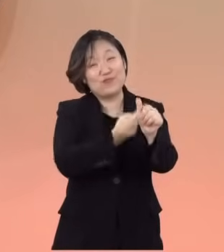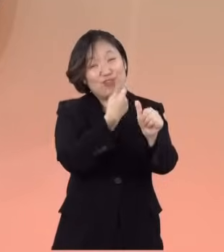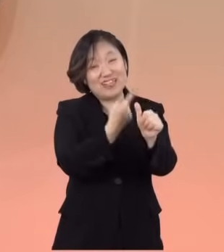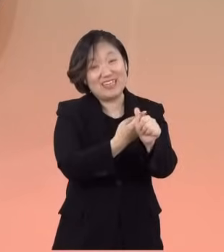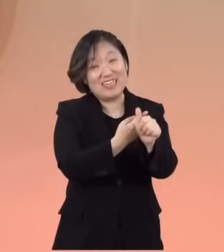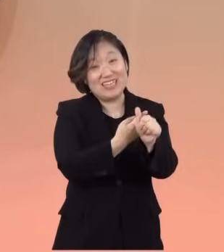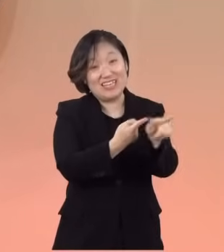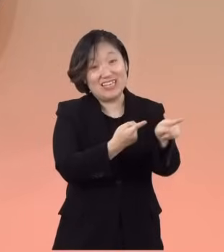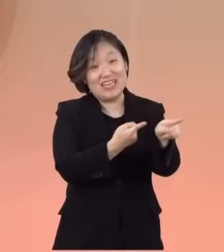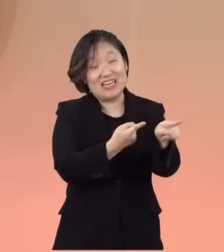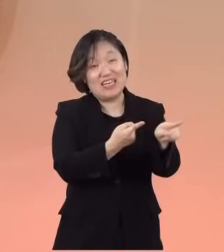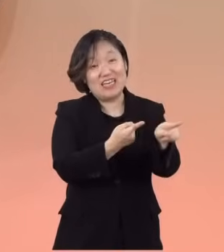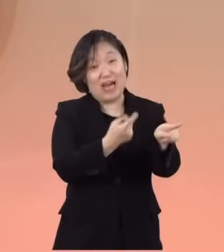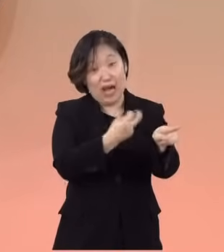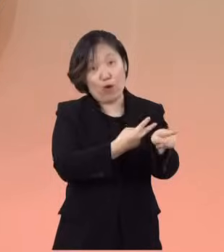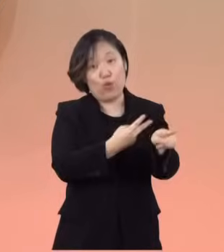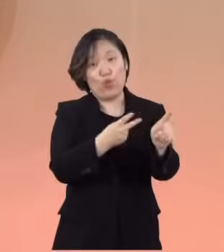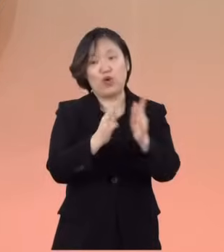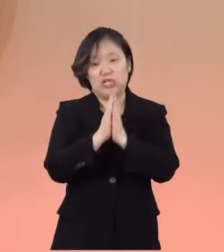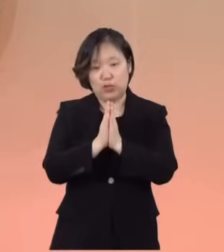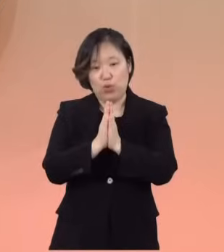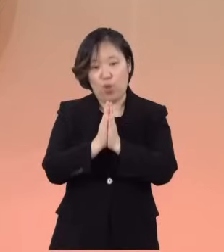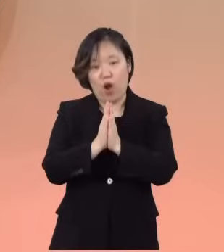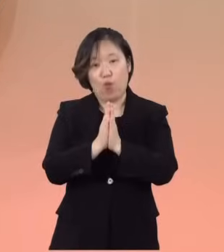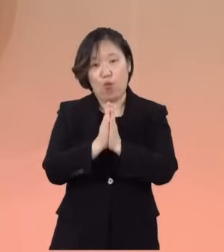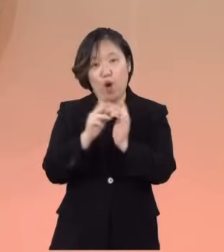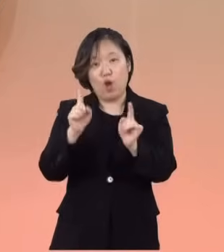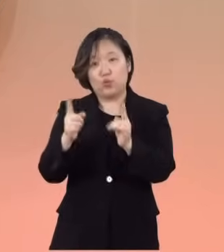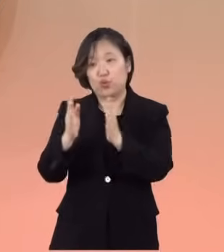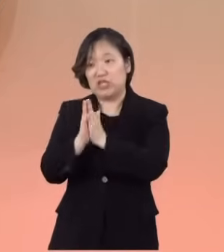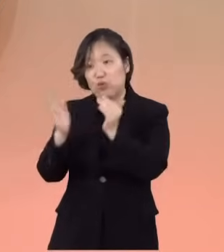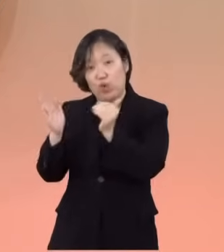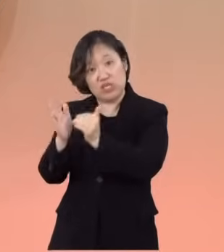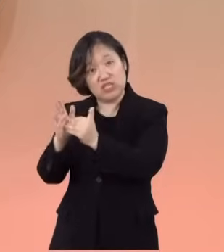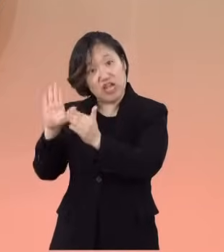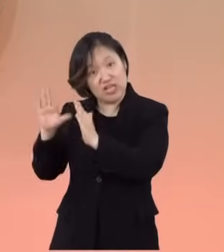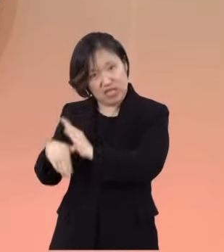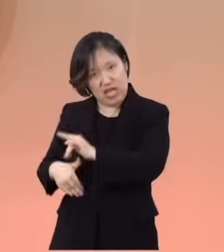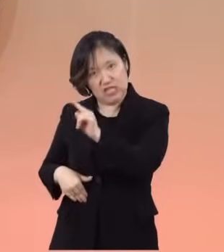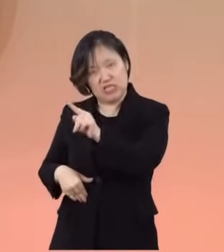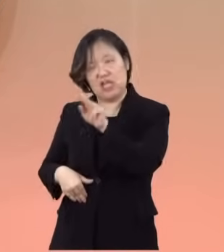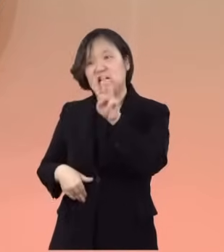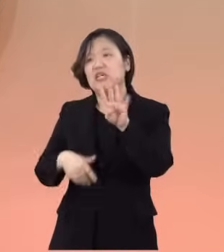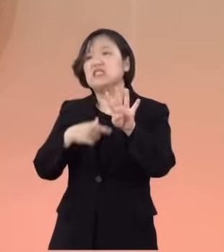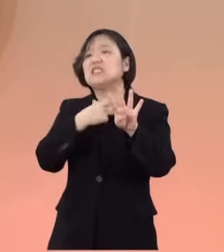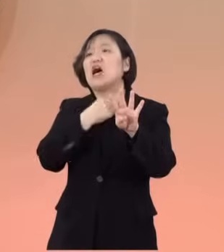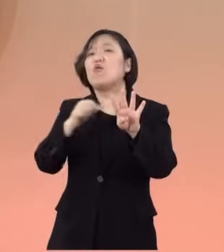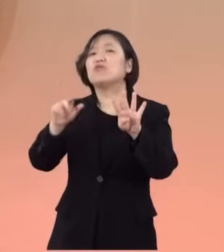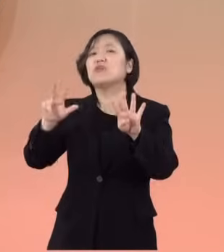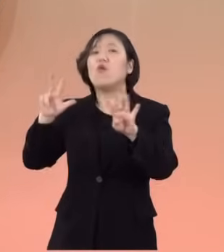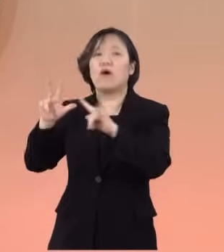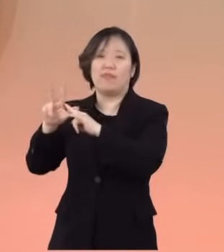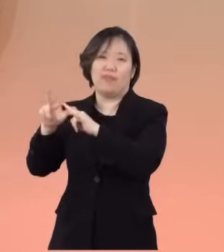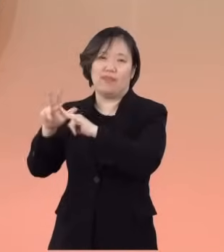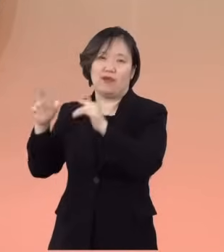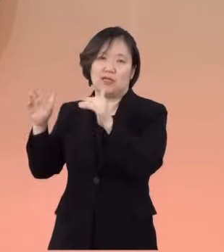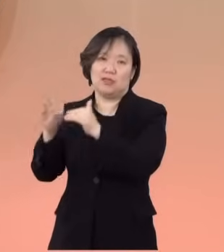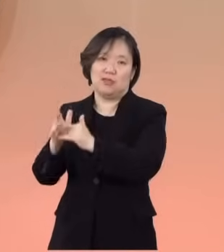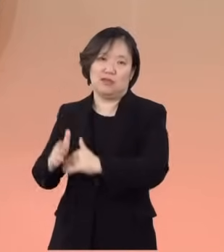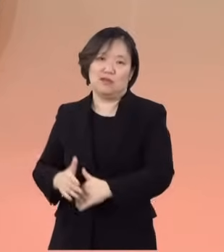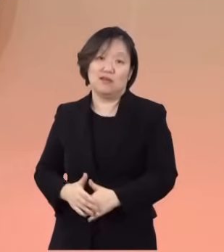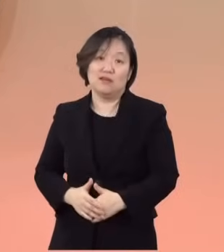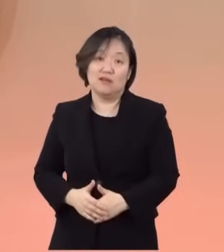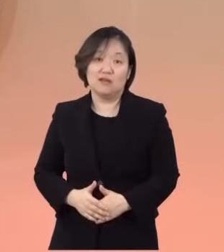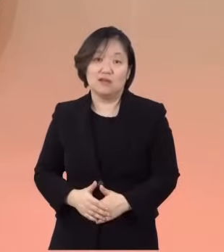시작하고 어떤 기도를 하든 기도의 마지막 마무리는 사홍 서원으로 마무리하는 습관을